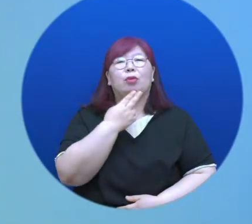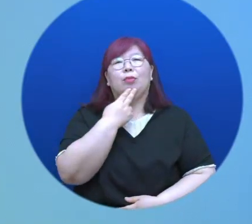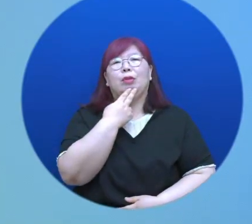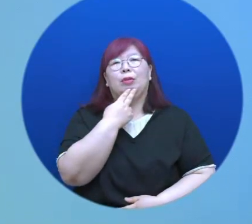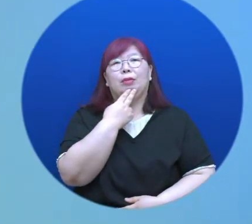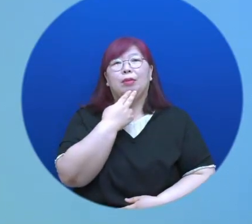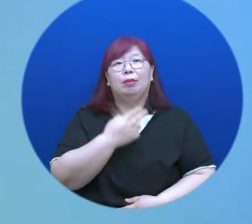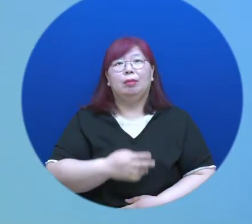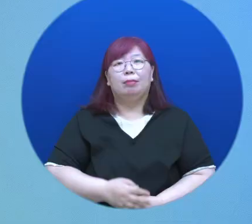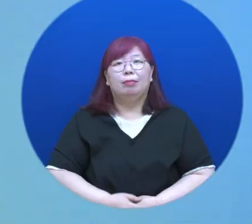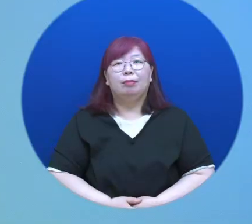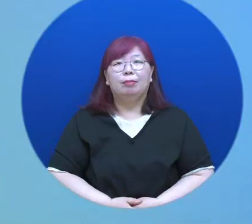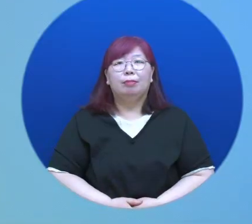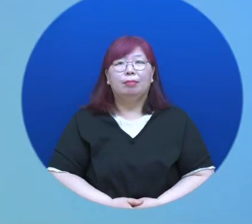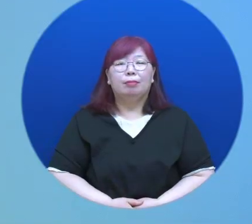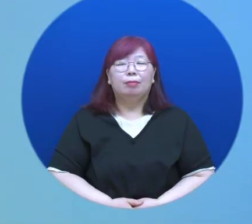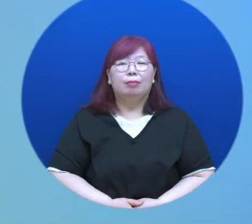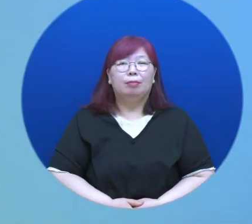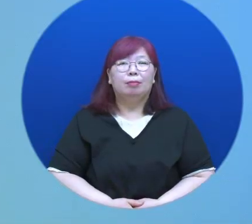한 사람.